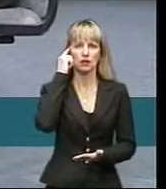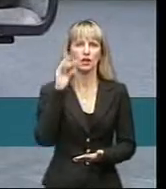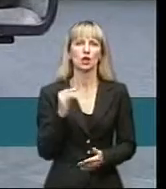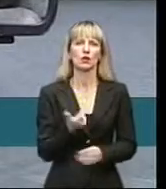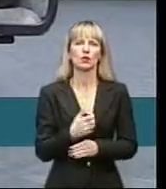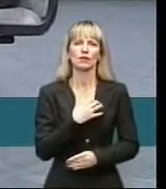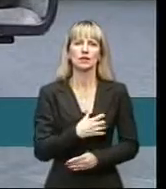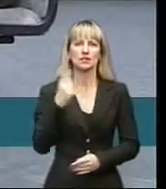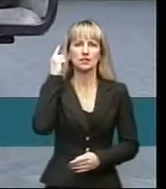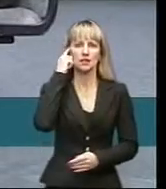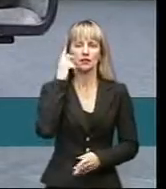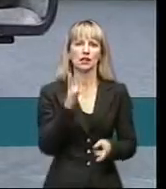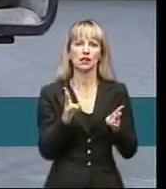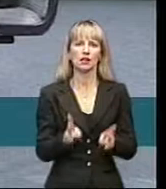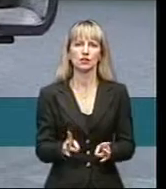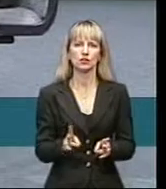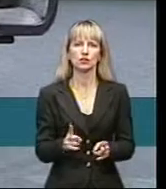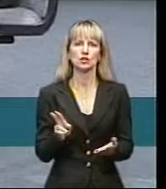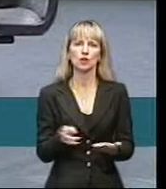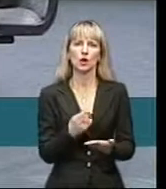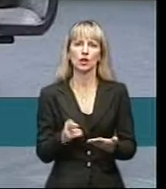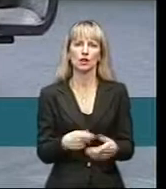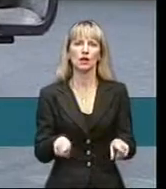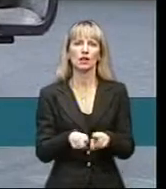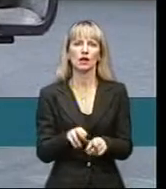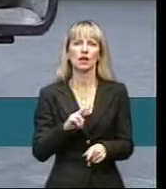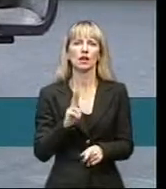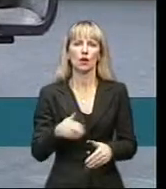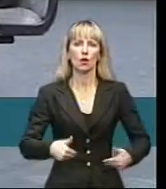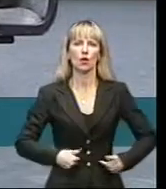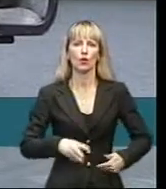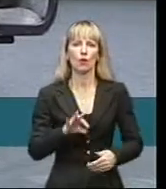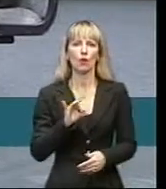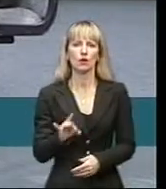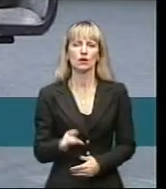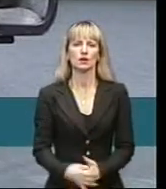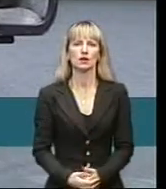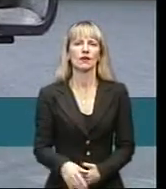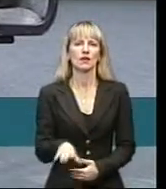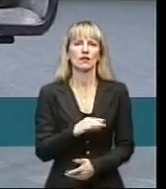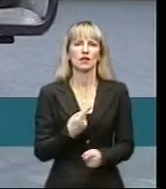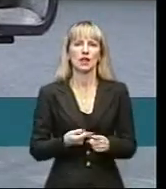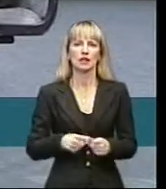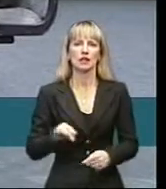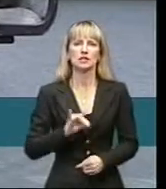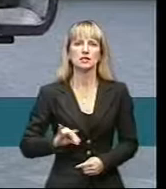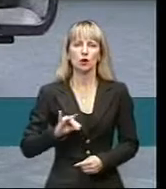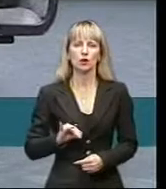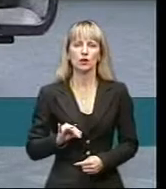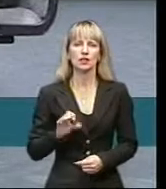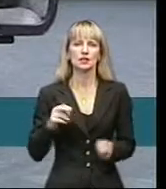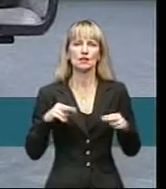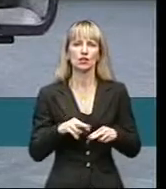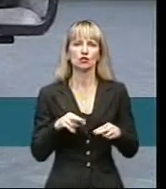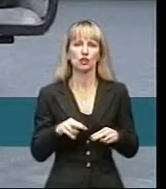дуже важливо знати трагічні сторінки, саме такі, як про Голодомор. Всі ці історії, і